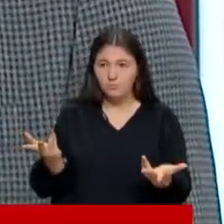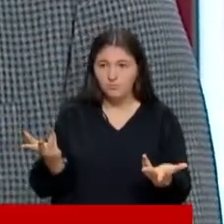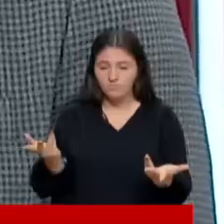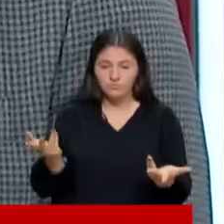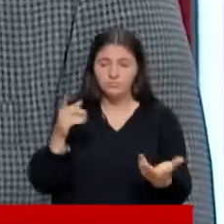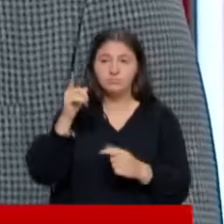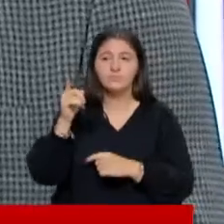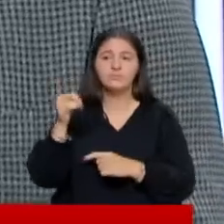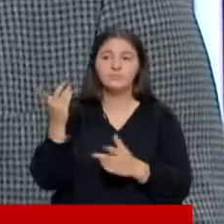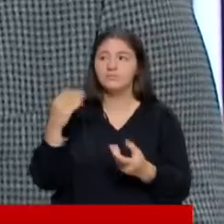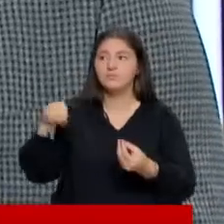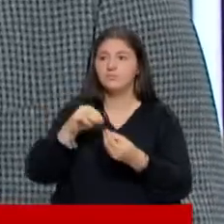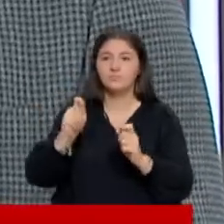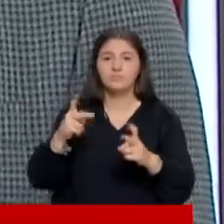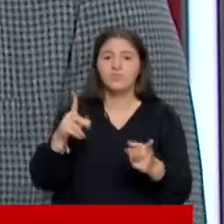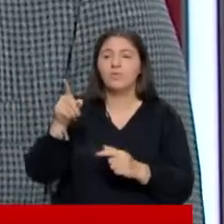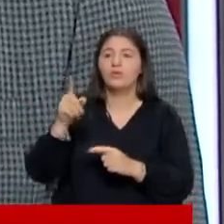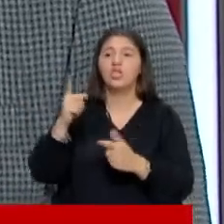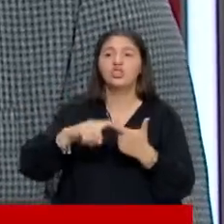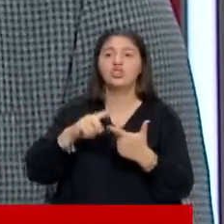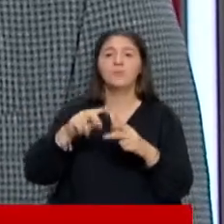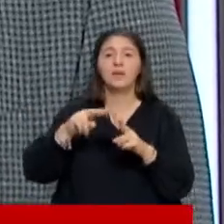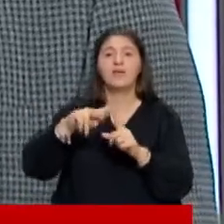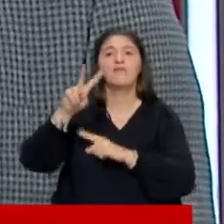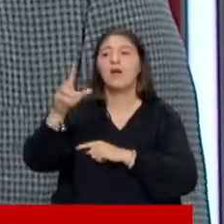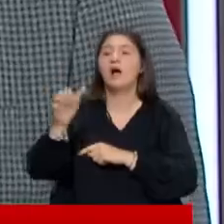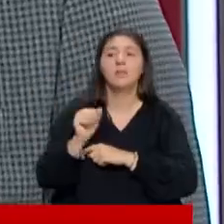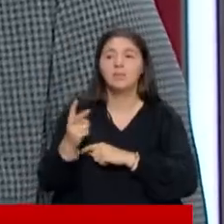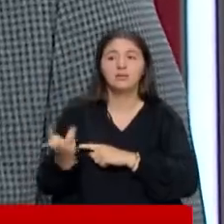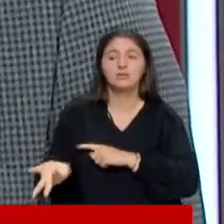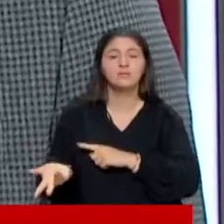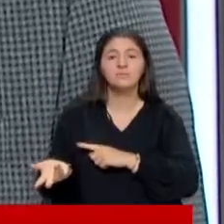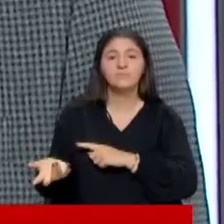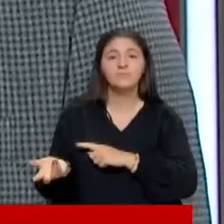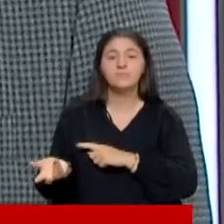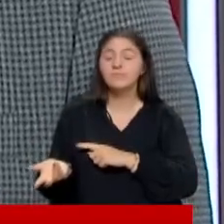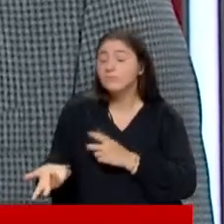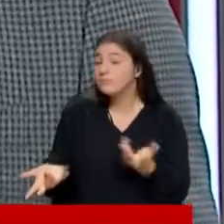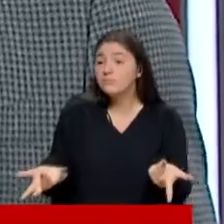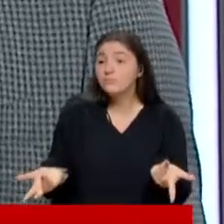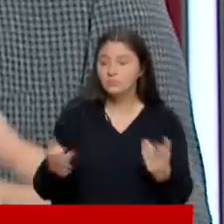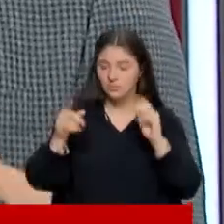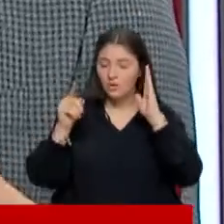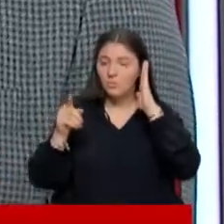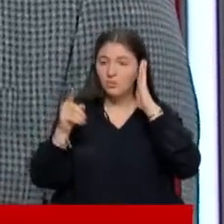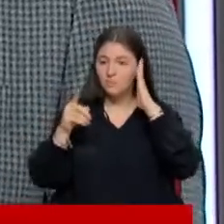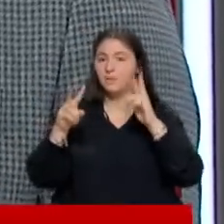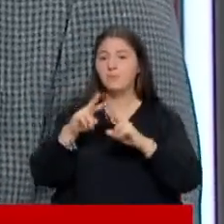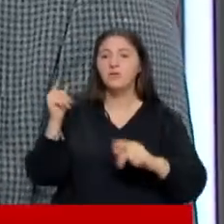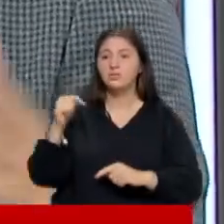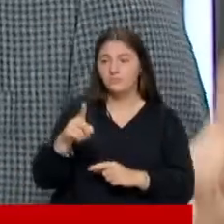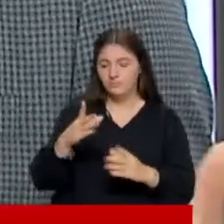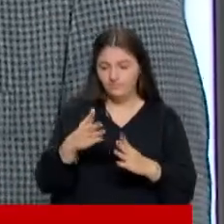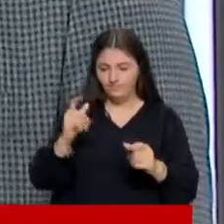Yani o da zam yapabilirdi O da ikinci motorlu taşıtlar vergisini alabilirdi şimdi bu Mehmet Şimşek